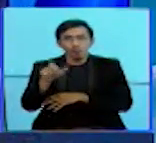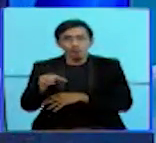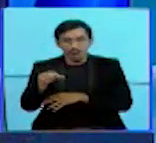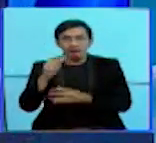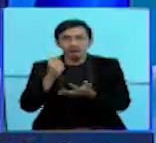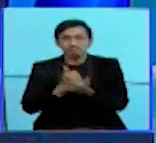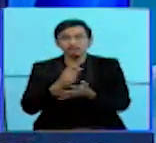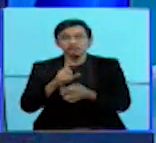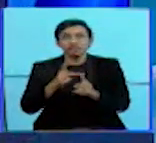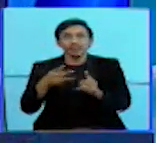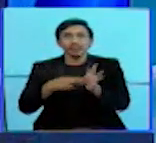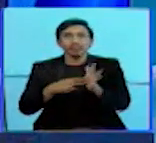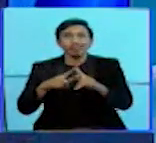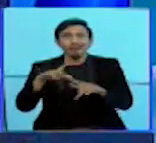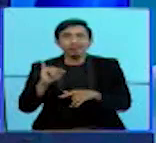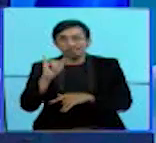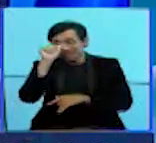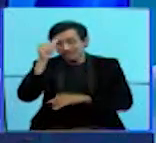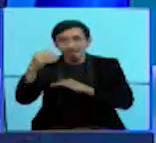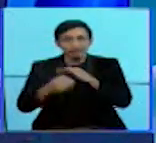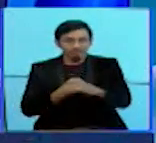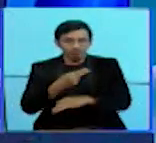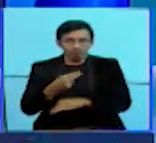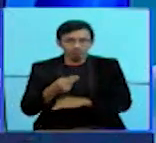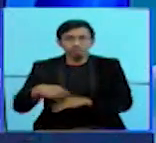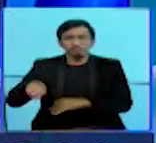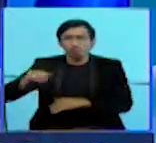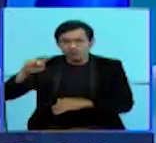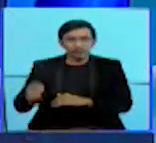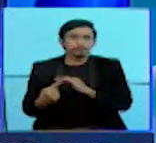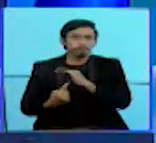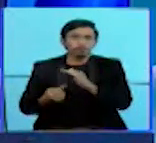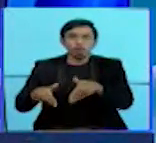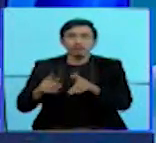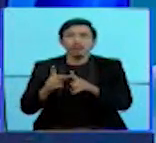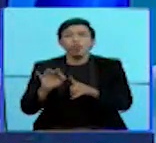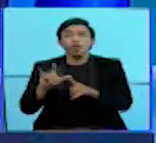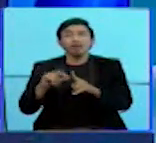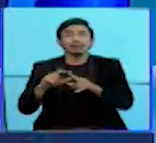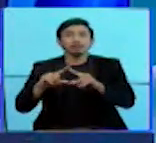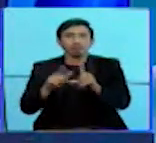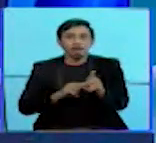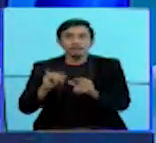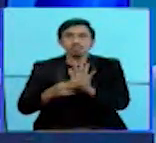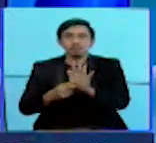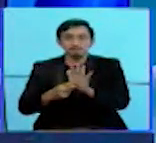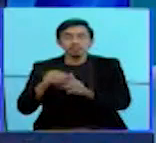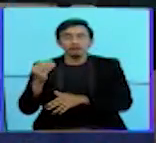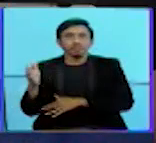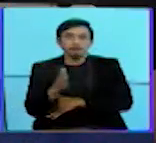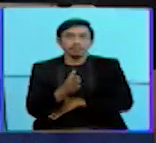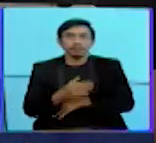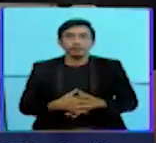pasca kedatangan 160 orang dari Chennai India mereka diwajibkan menjalani isolasi di Hotel Holiday Inn Jakarta Barat